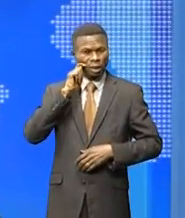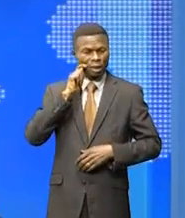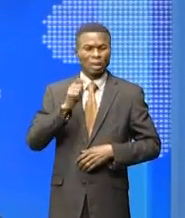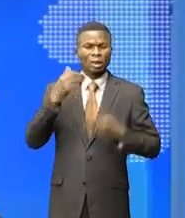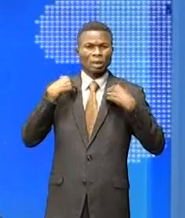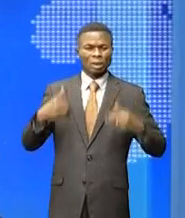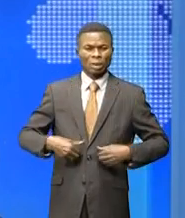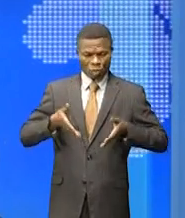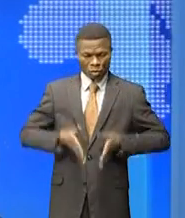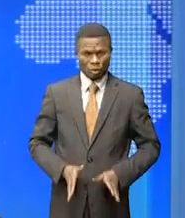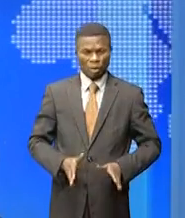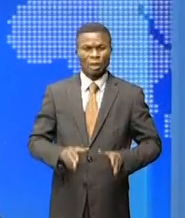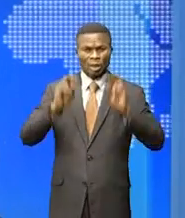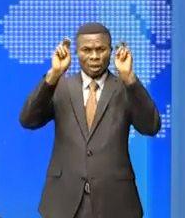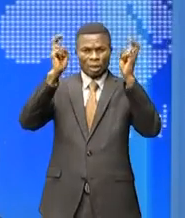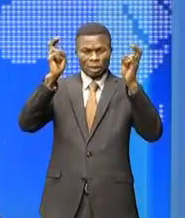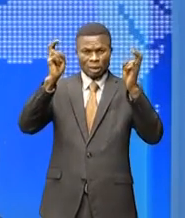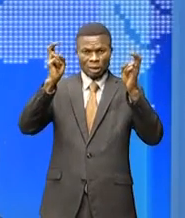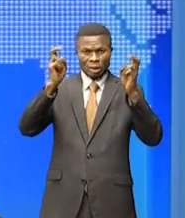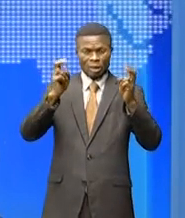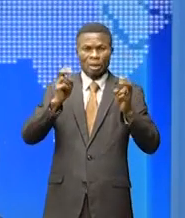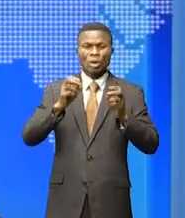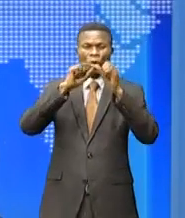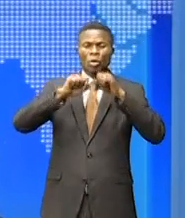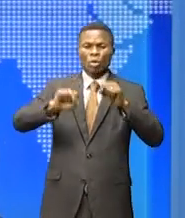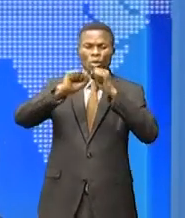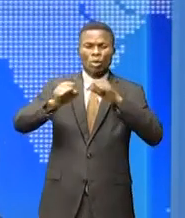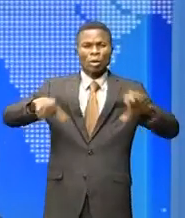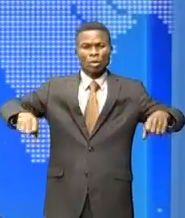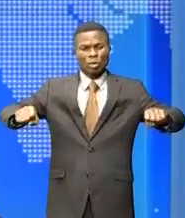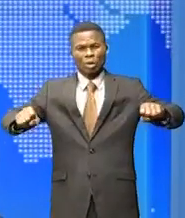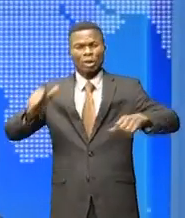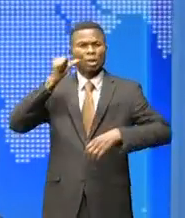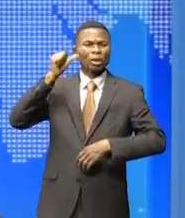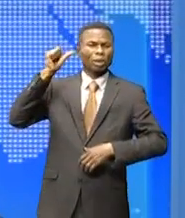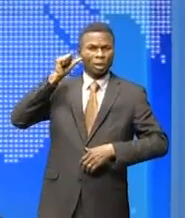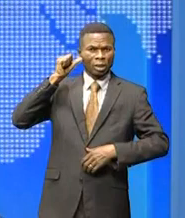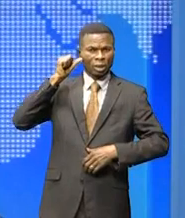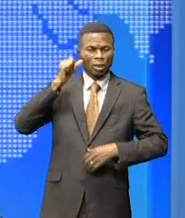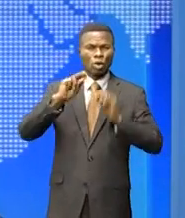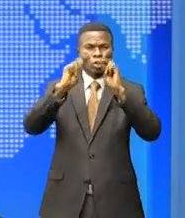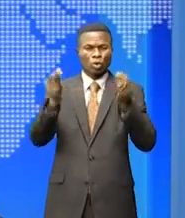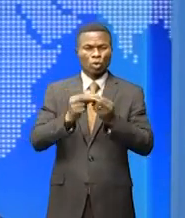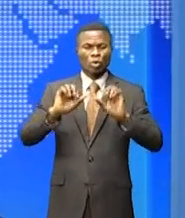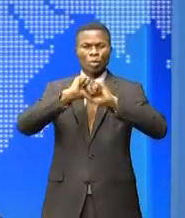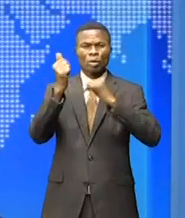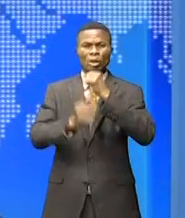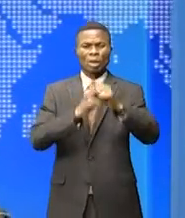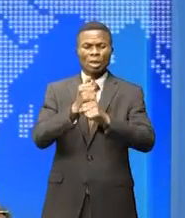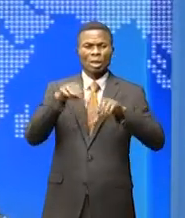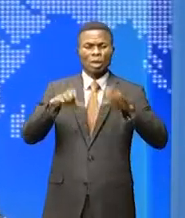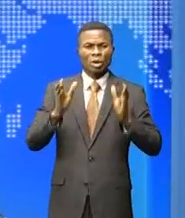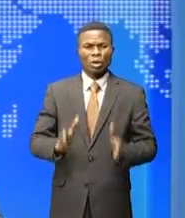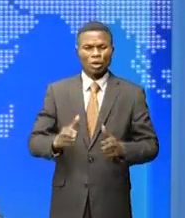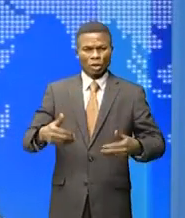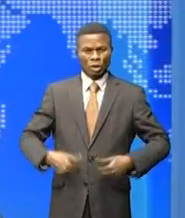de la reproduction étaient les thèmes de la caravane motorisée organisée hier par le réseau des associations congolaises